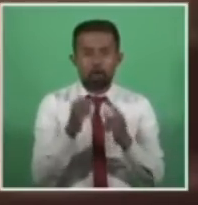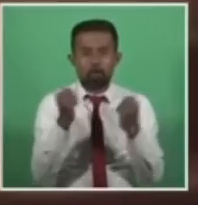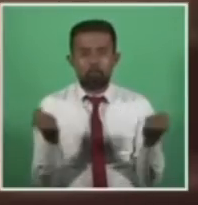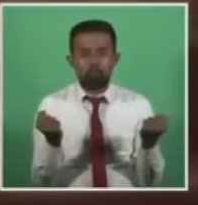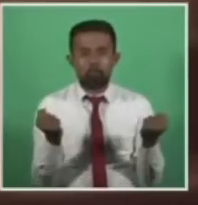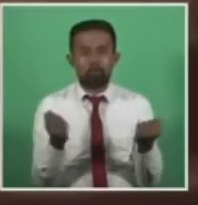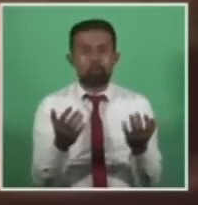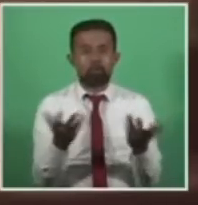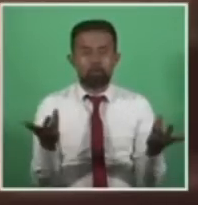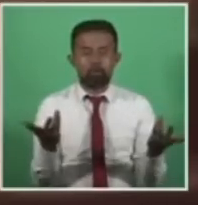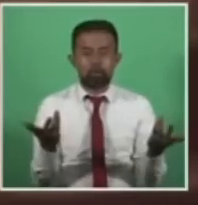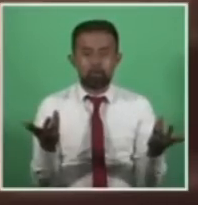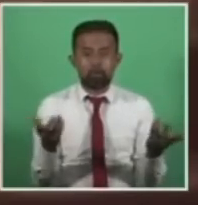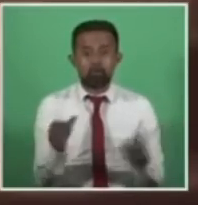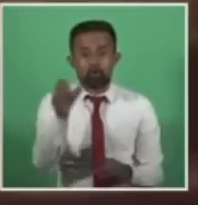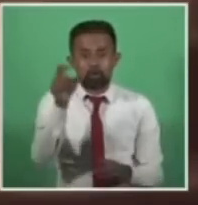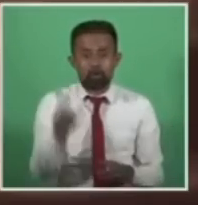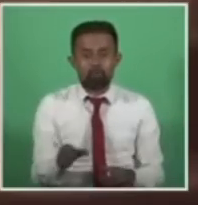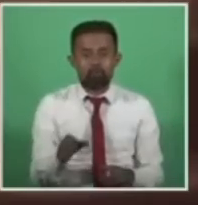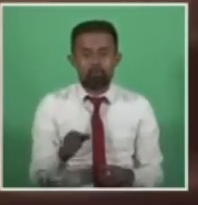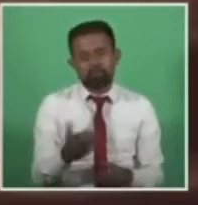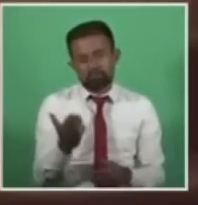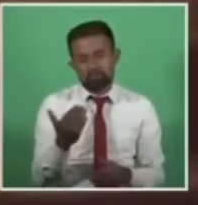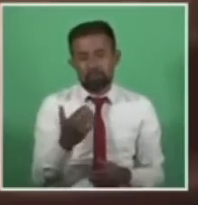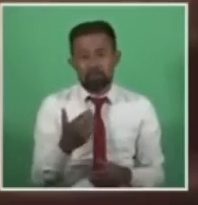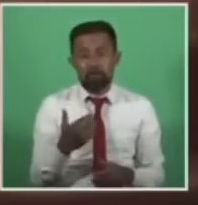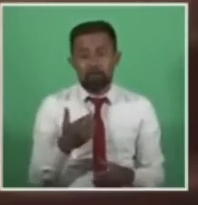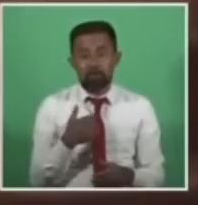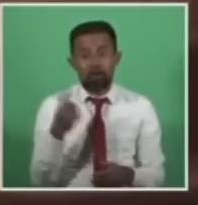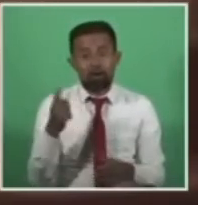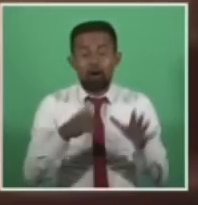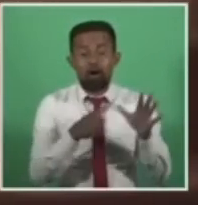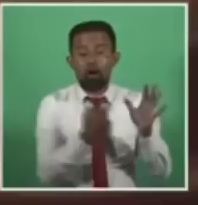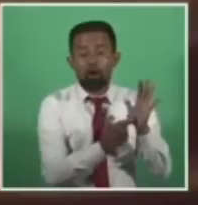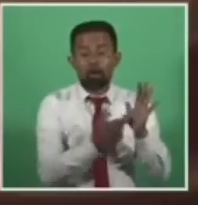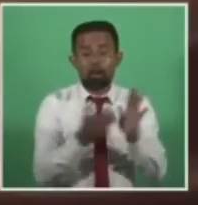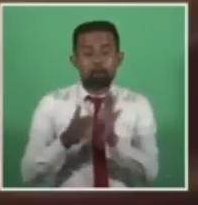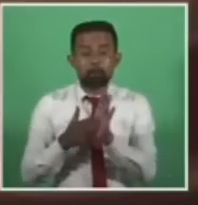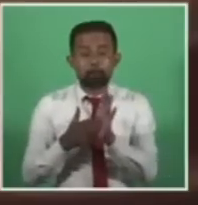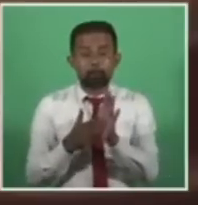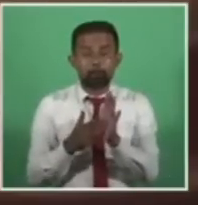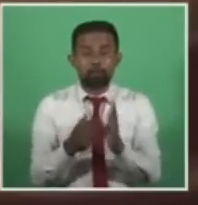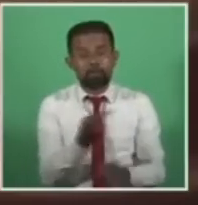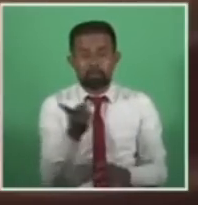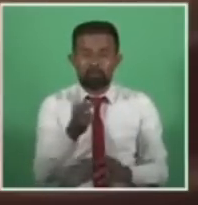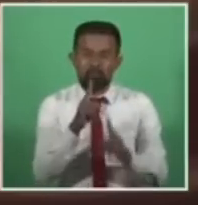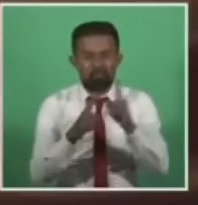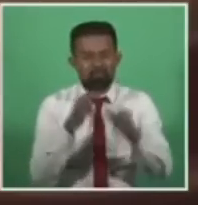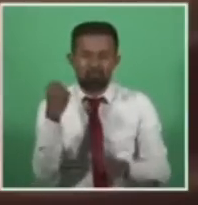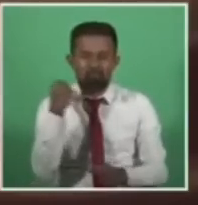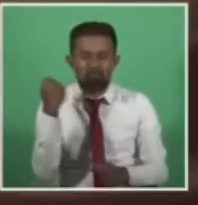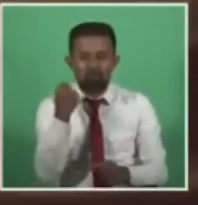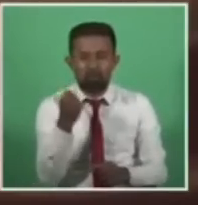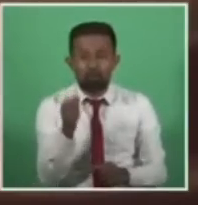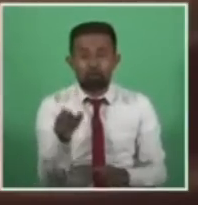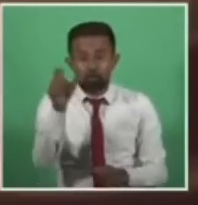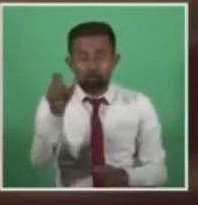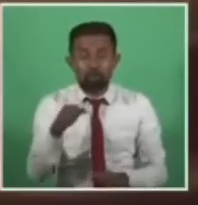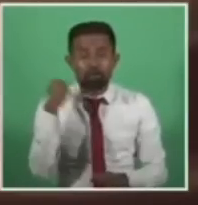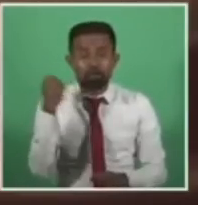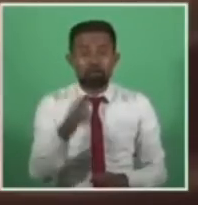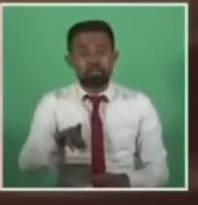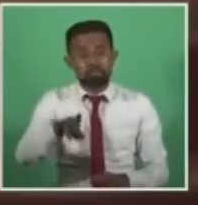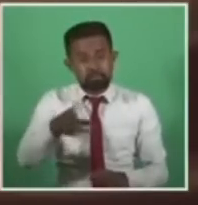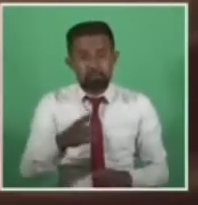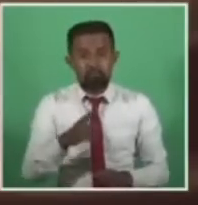නැහැ කියලා ඔබතුමා ඥරුඥරු ගියා මගේ ළඟට ඇවිල්ලා, අනේ අරලගම්විලයි මැදිරිගිරියයි කොහොම හරි කතා කරන්න කියලා. ඔබතුමාගේ රැස්වීම 100ක මම